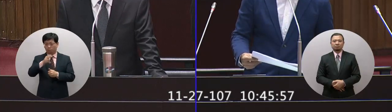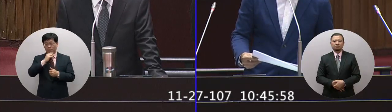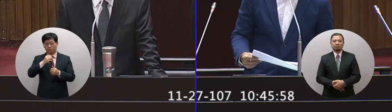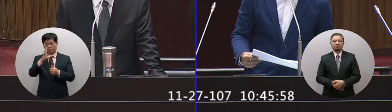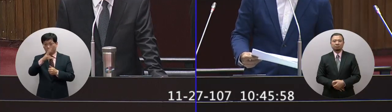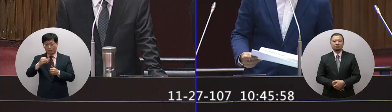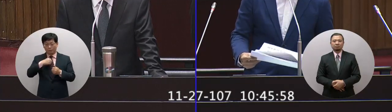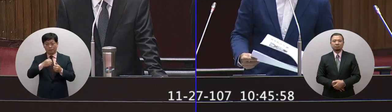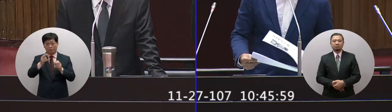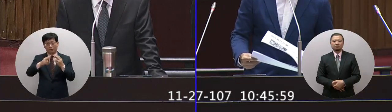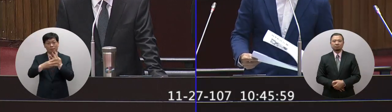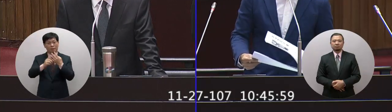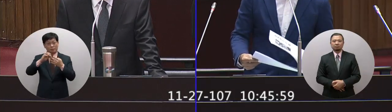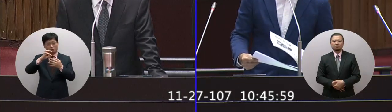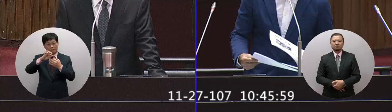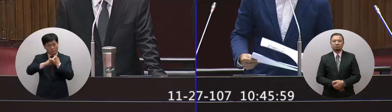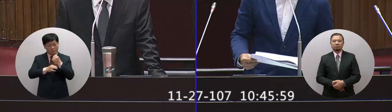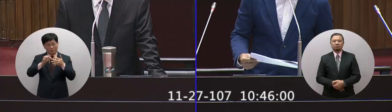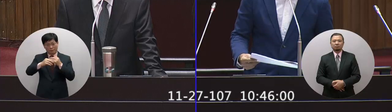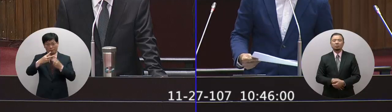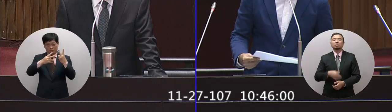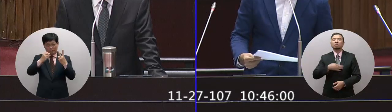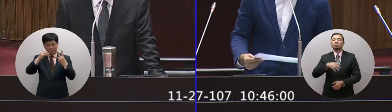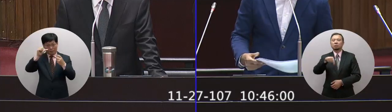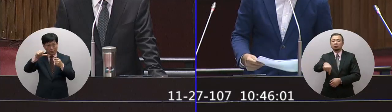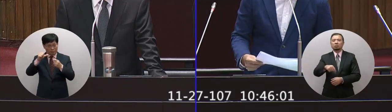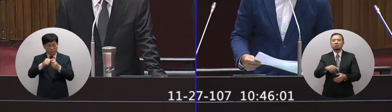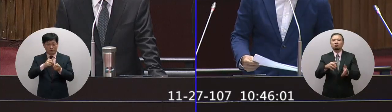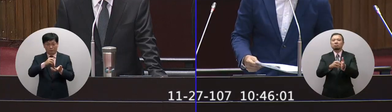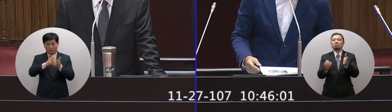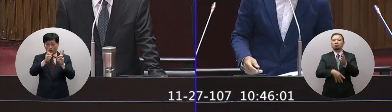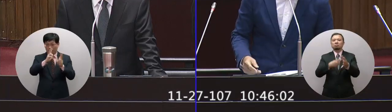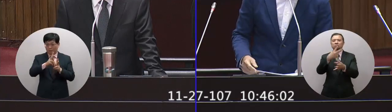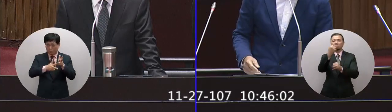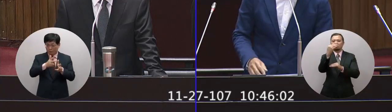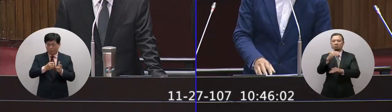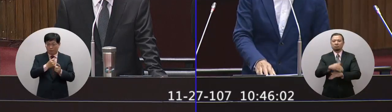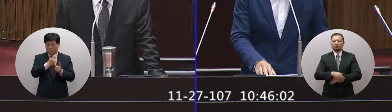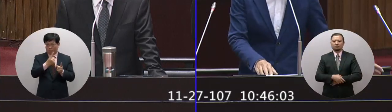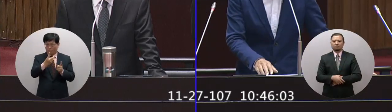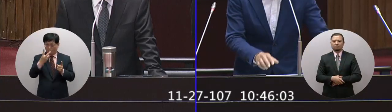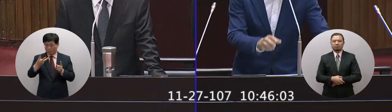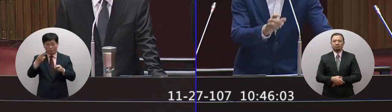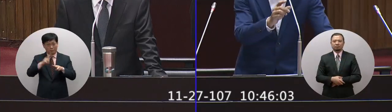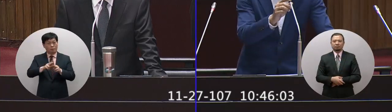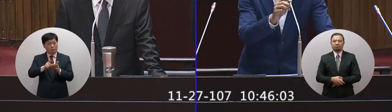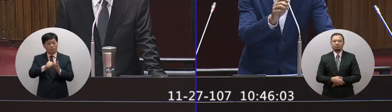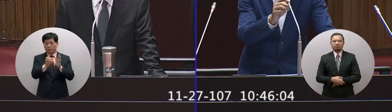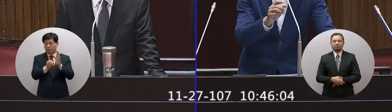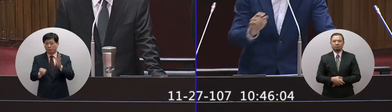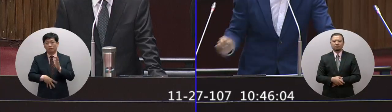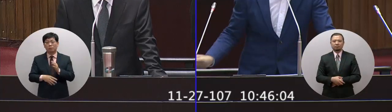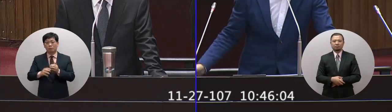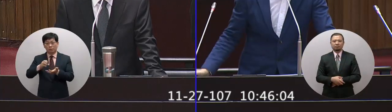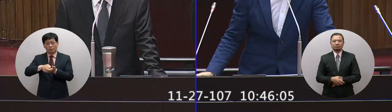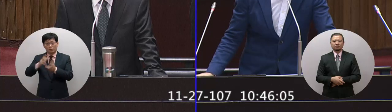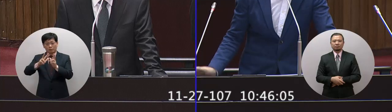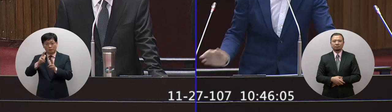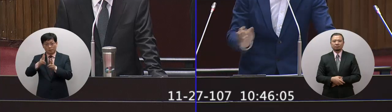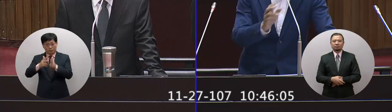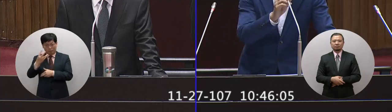法2025年， 我知道他删除那个期限， 核一、核二、核三除役的规定哈，并无涉核四